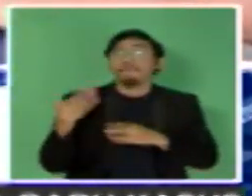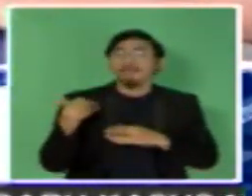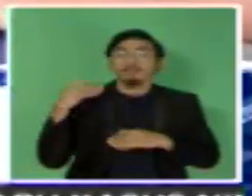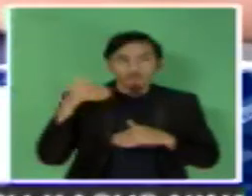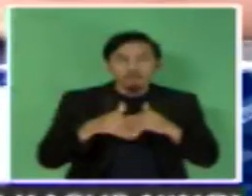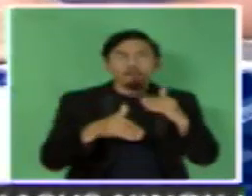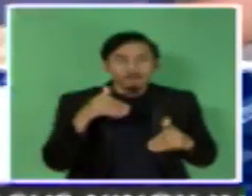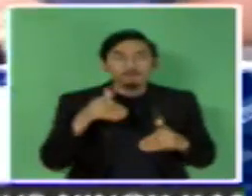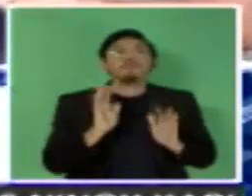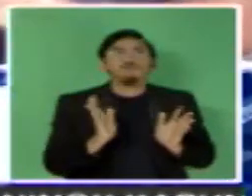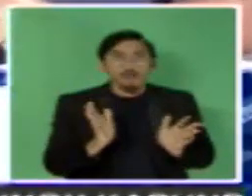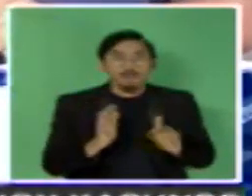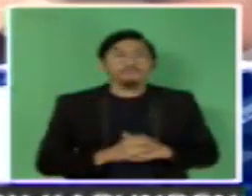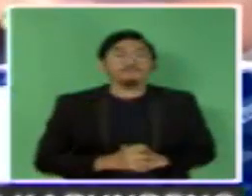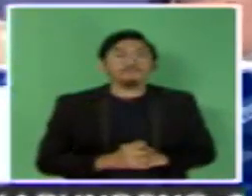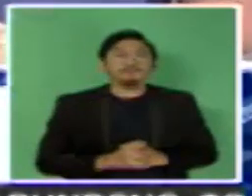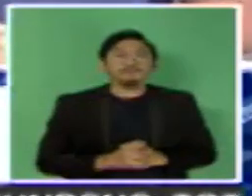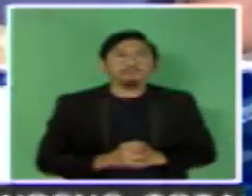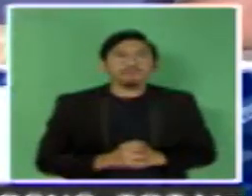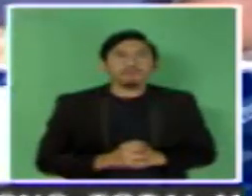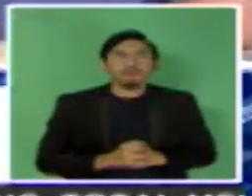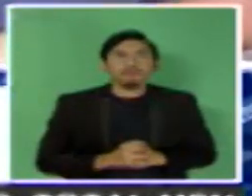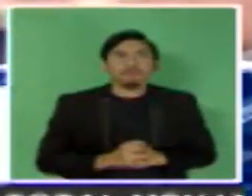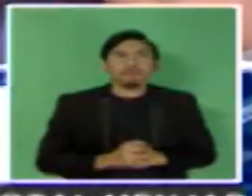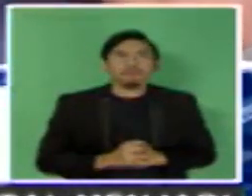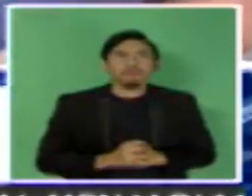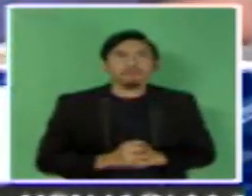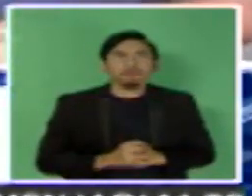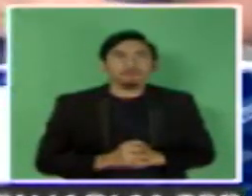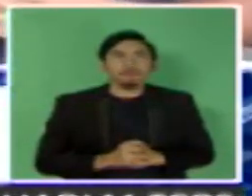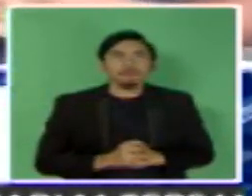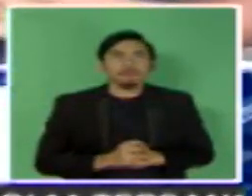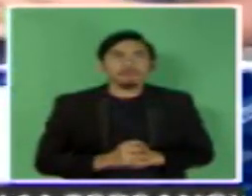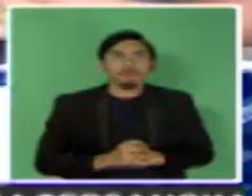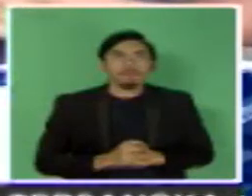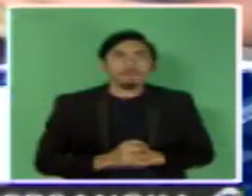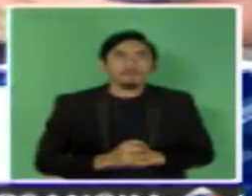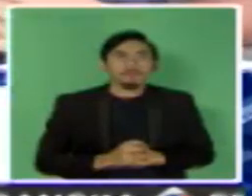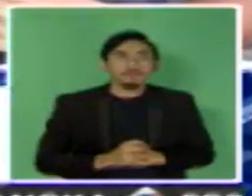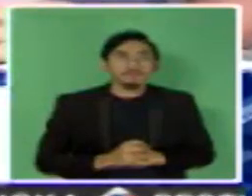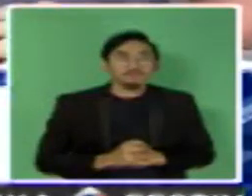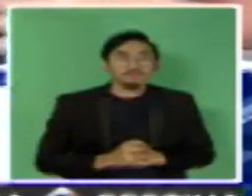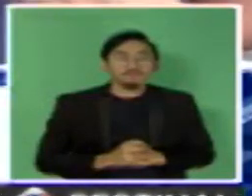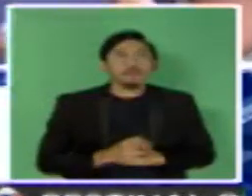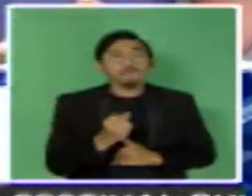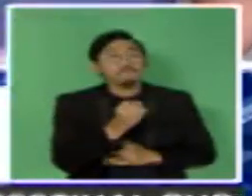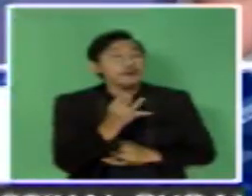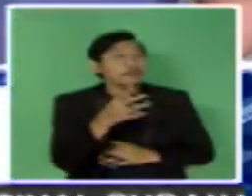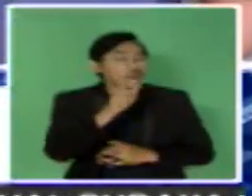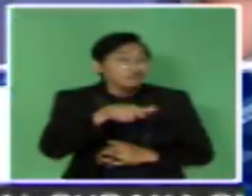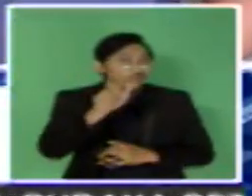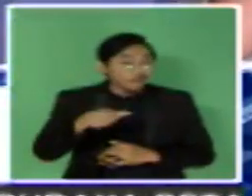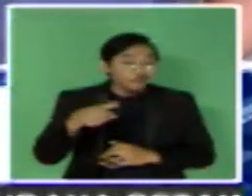dari keterangan para tokoh politik yang sudah datang, di mana ini menjelaskan bahwa Wiranto sudah dalam keadaan